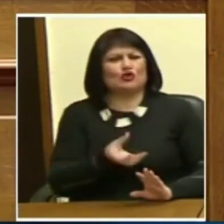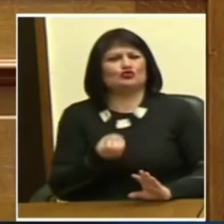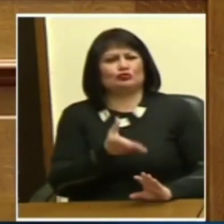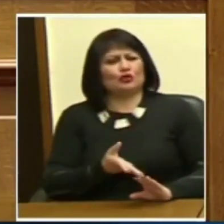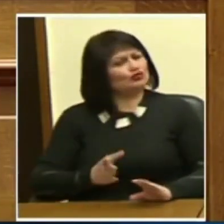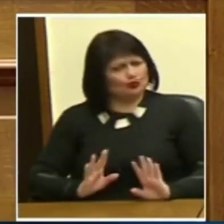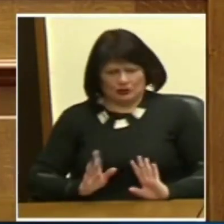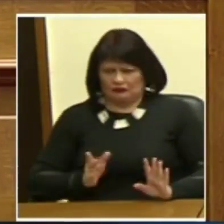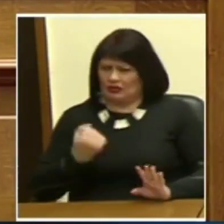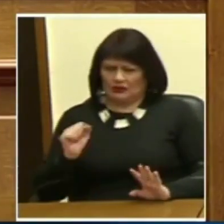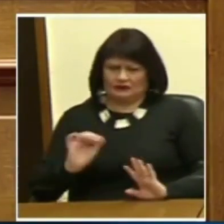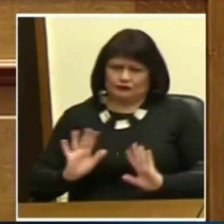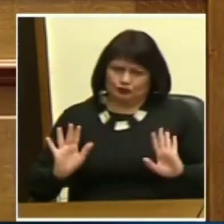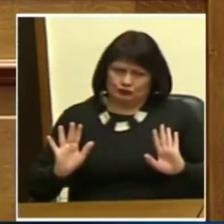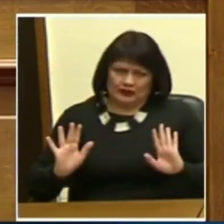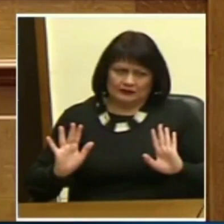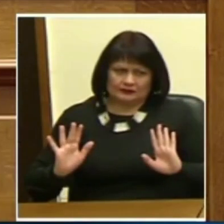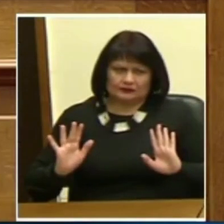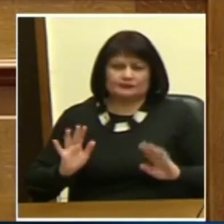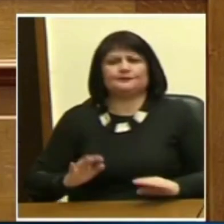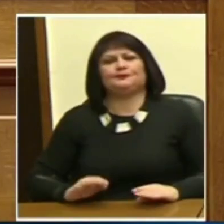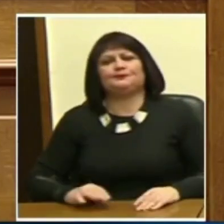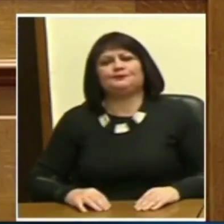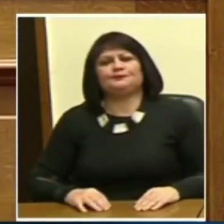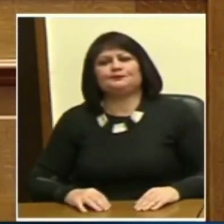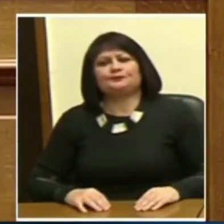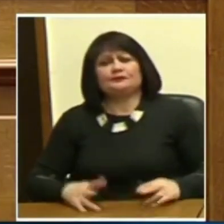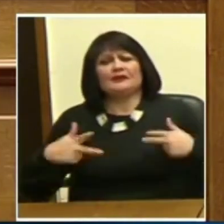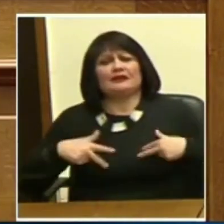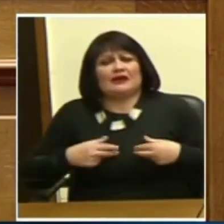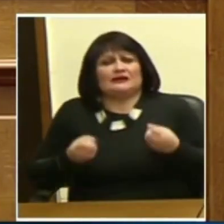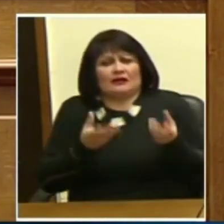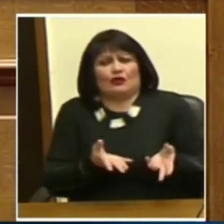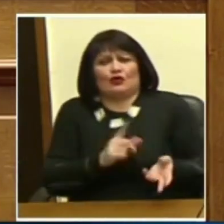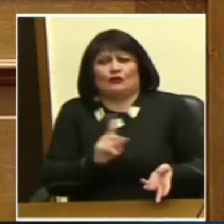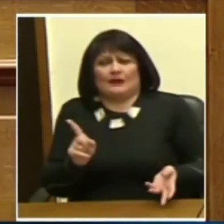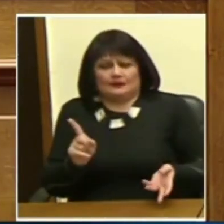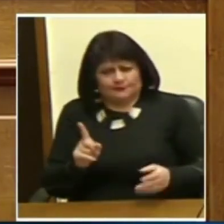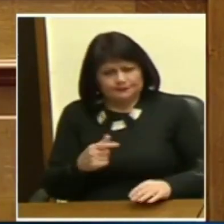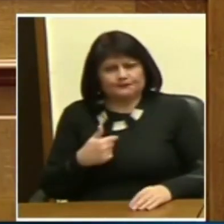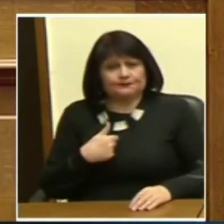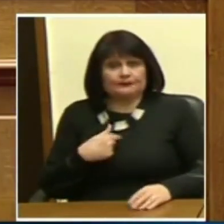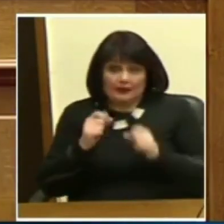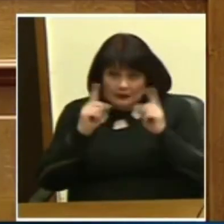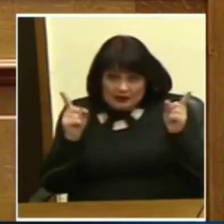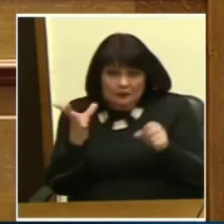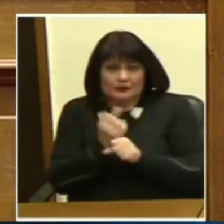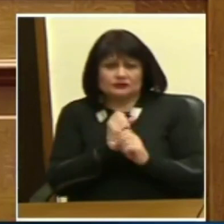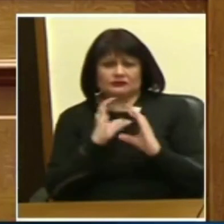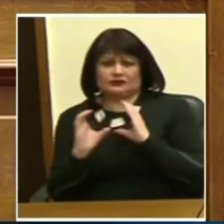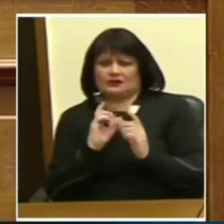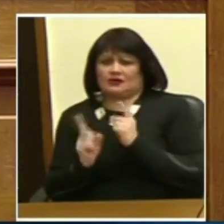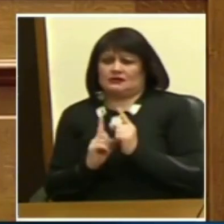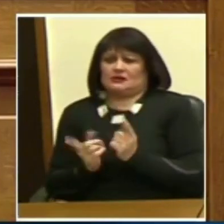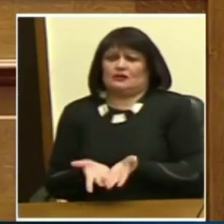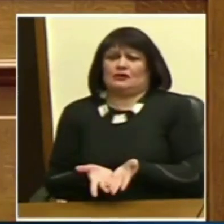έπαιρνε ως δώρο η εκάστοτε κυβέρνηση. Για να καταφέρουμε επιτέλους να συνεννοηθούμε κιόλας εμείς